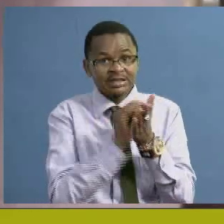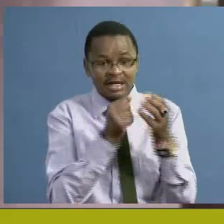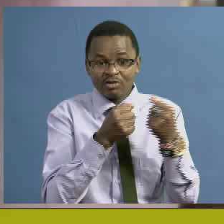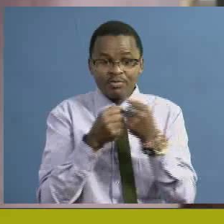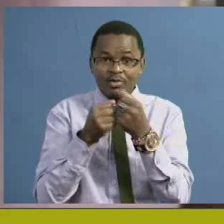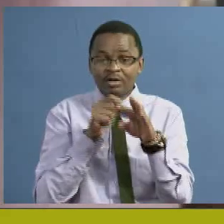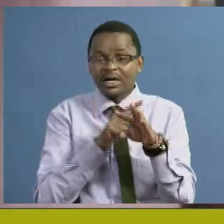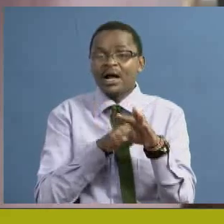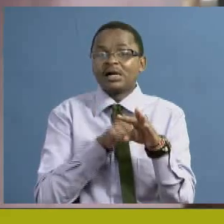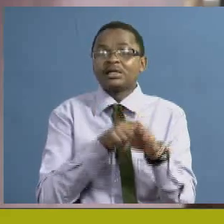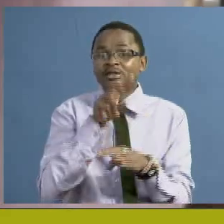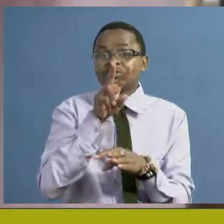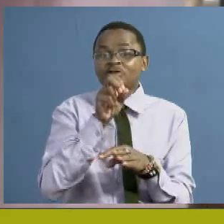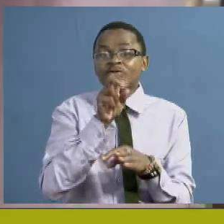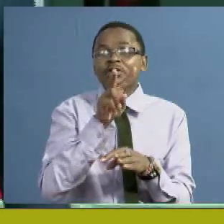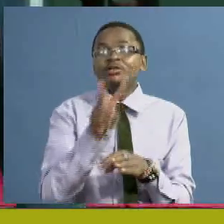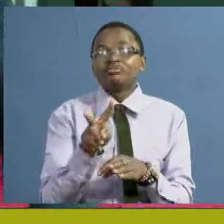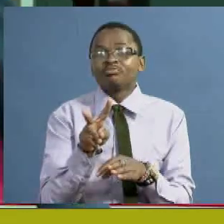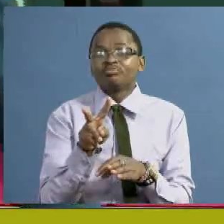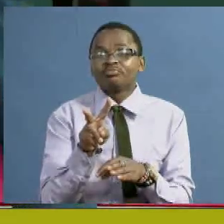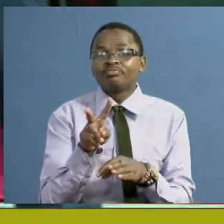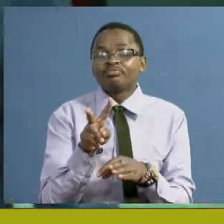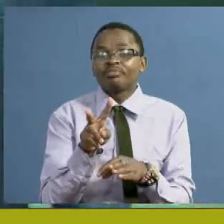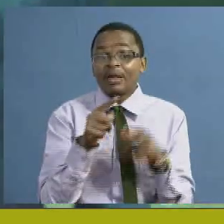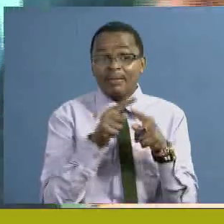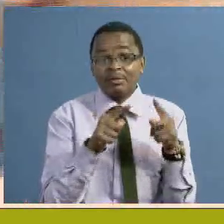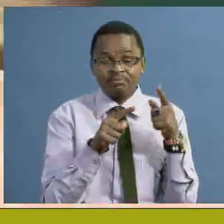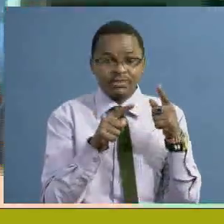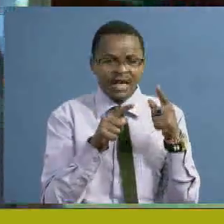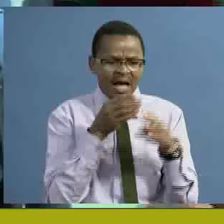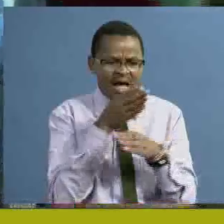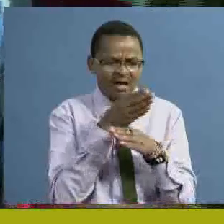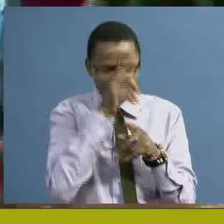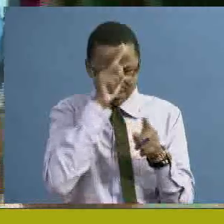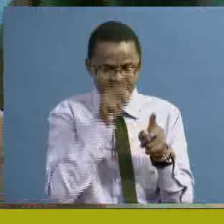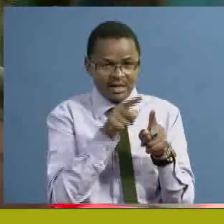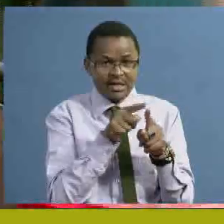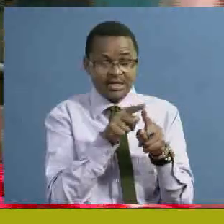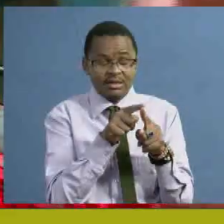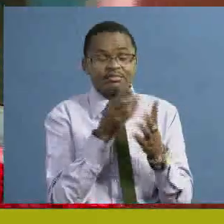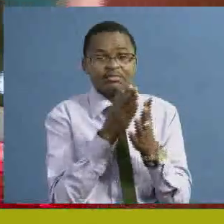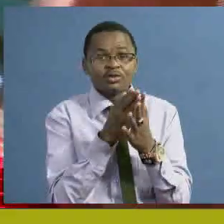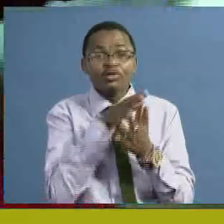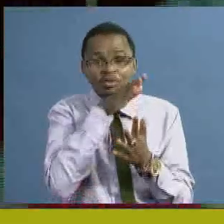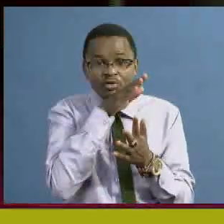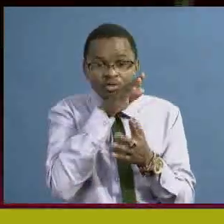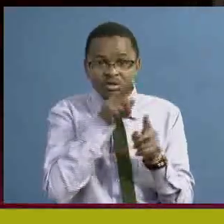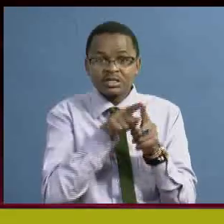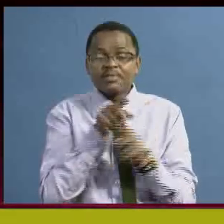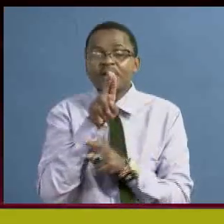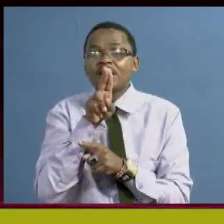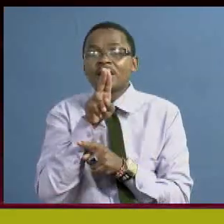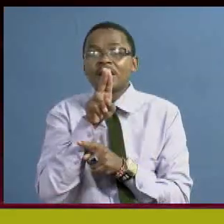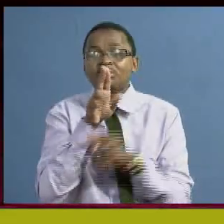competition when it comes 2022. Ingawa baada ya maelewano kati ya Rais Uhuru na Odinga naye Bryce na